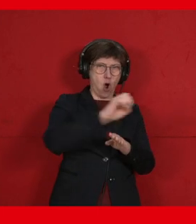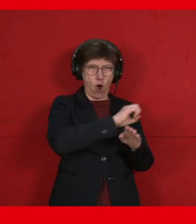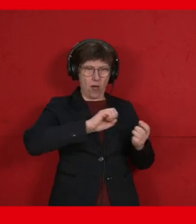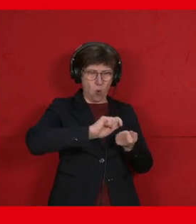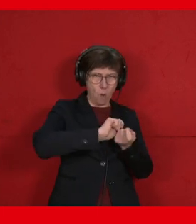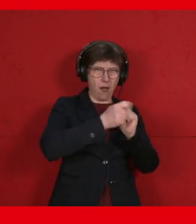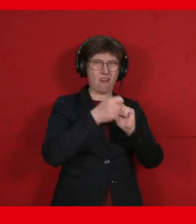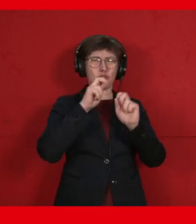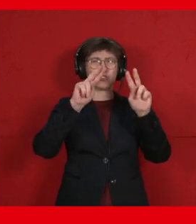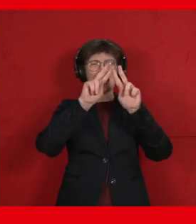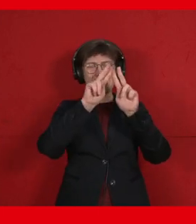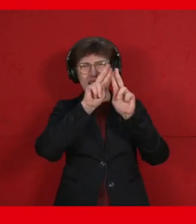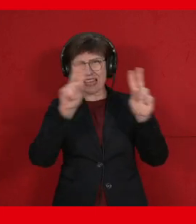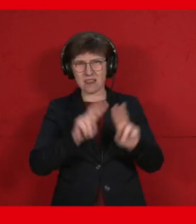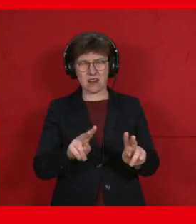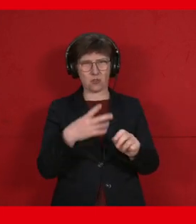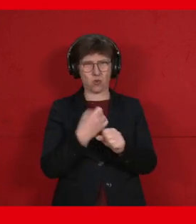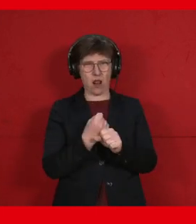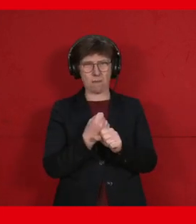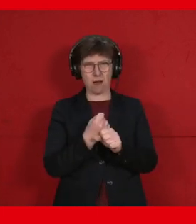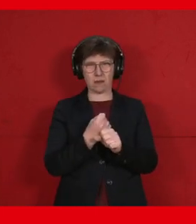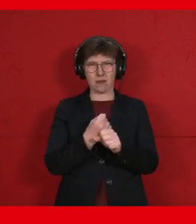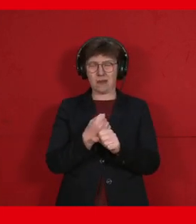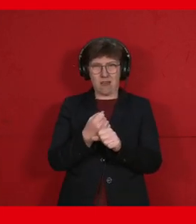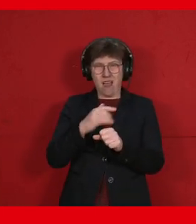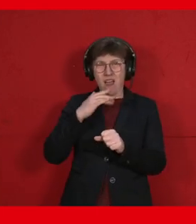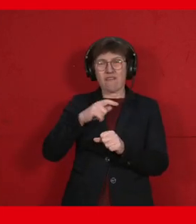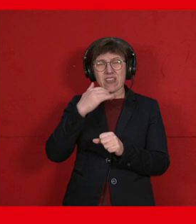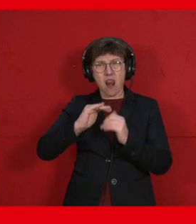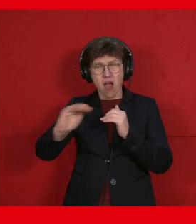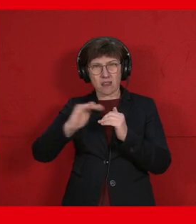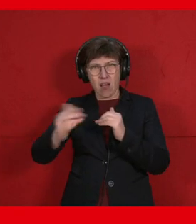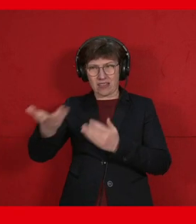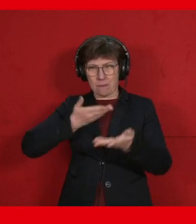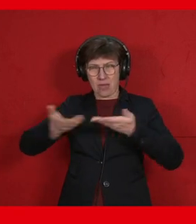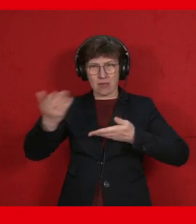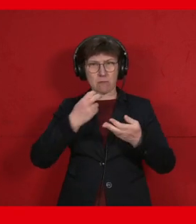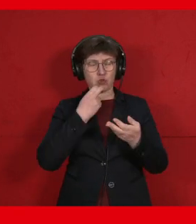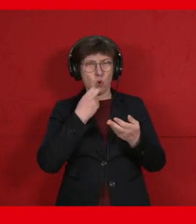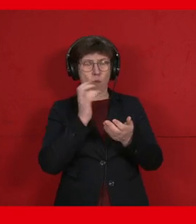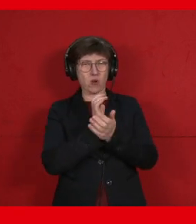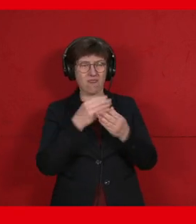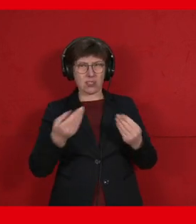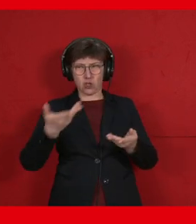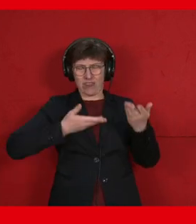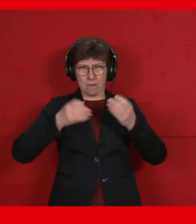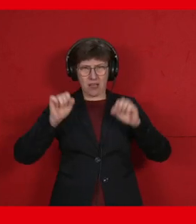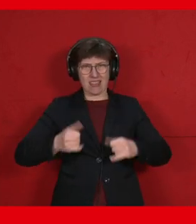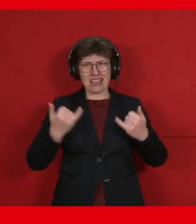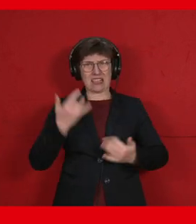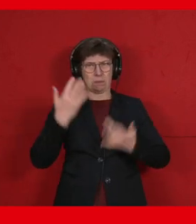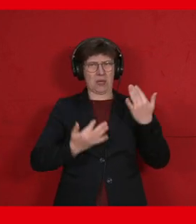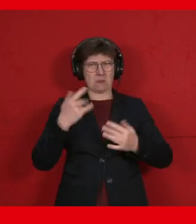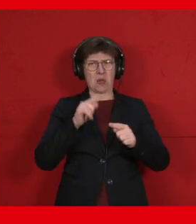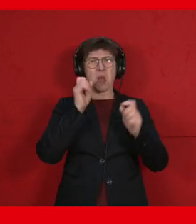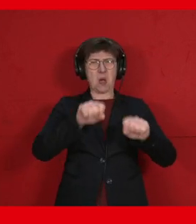europäisieren, wenn wir sie internationalisieren, wird es nicht so viele Länder geben, die uns so viel Strom abgeben können oder Wasserstoff, wie wir das jetzt hochrechnen.